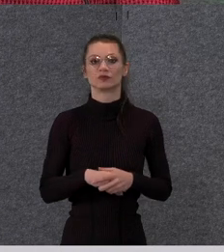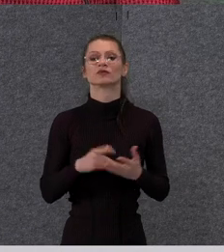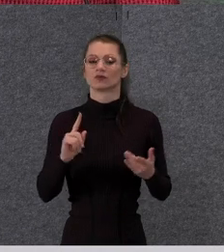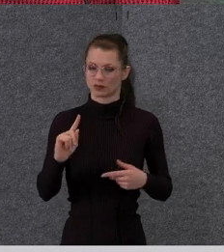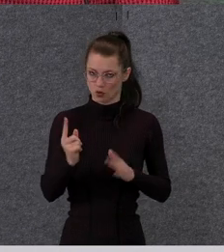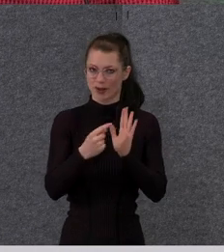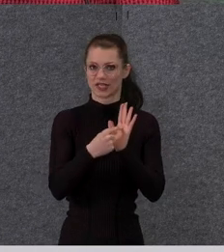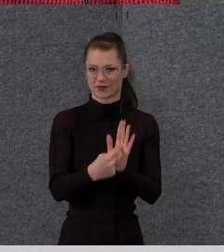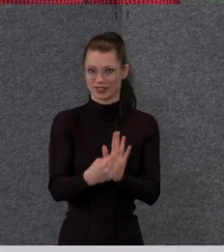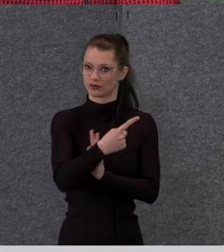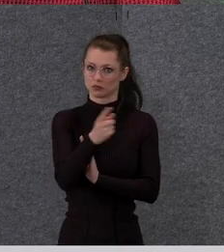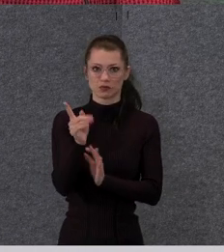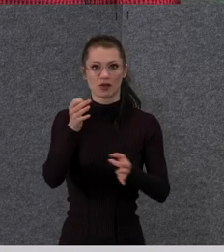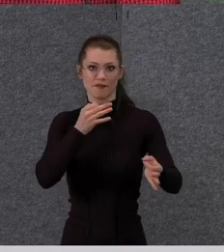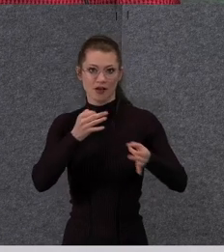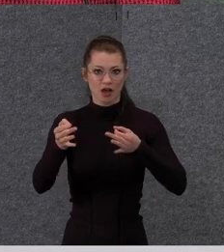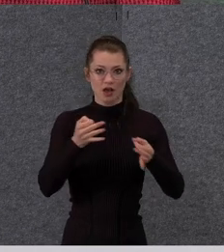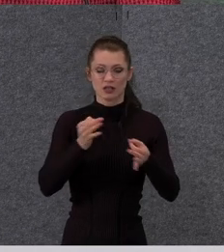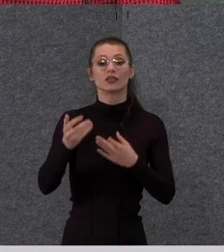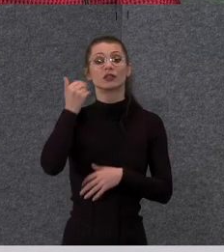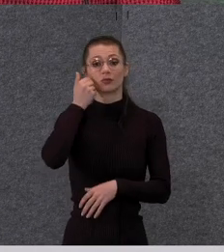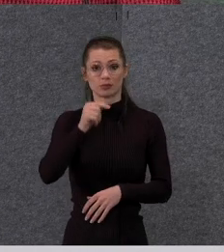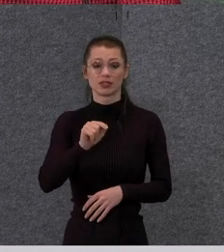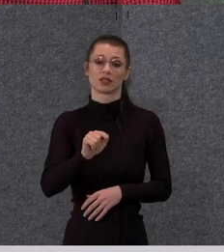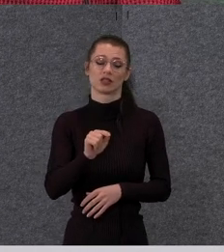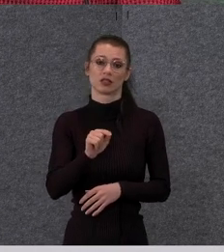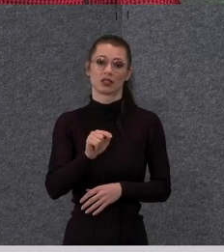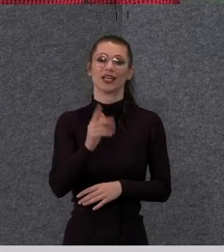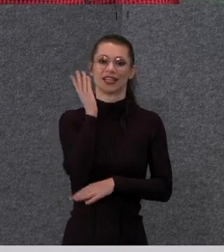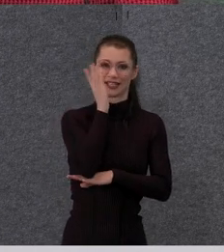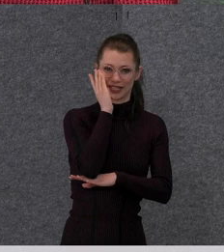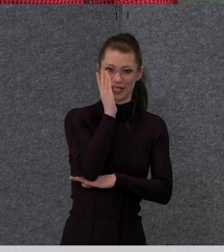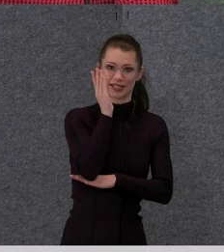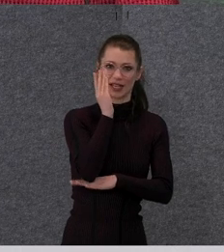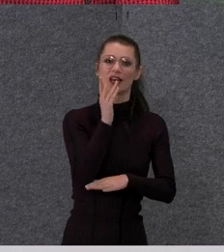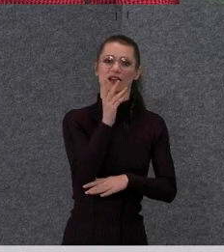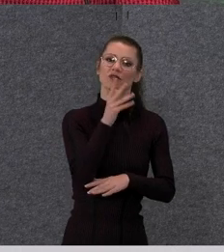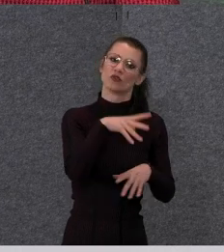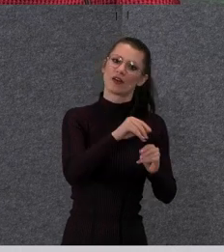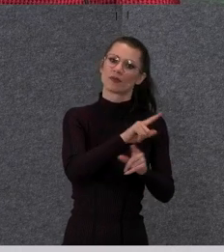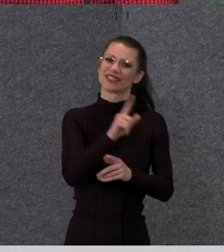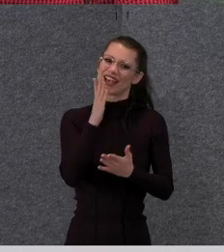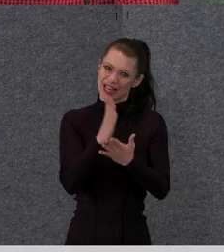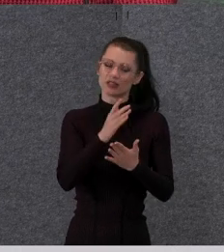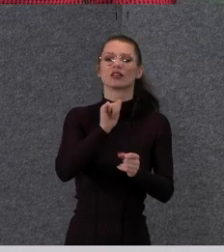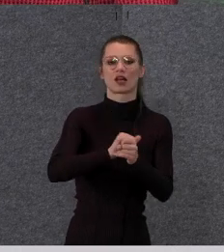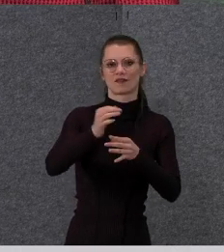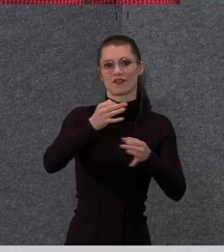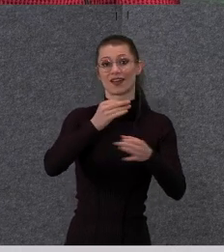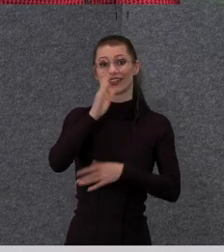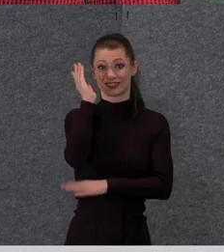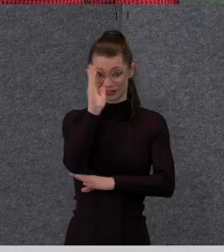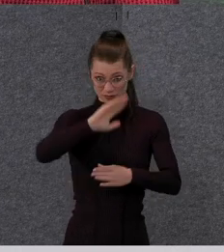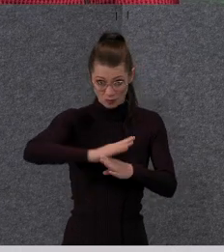erneute Hinweis, ihr könnt Fragen stellen. Stellt diese Fragen bitte während der Rede des jeweiligen Kandidaten, an den die Frage gerichtet ist, damit